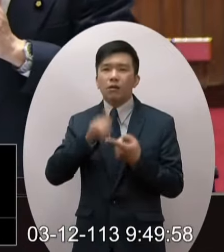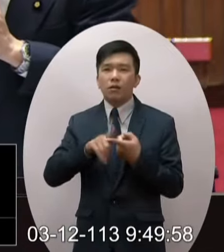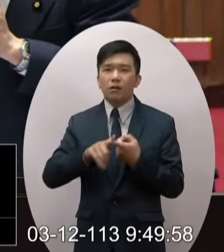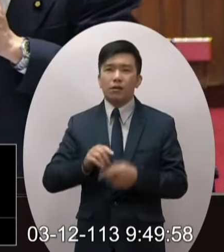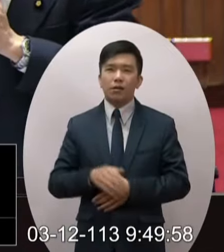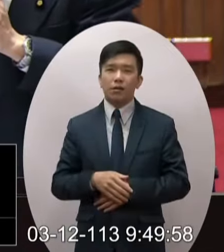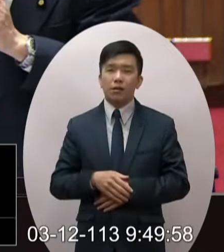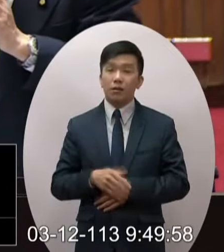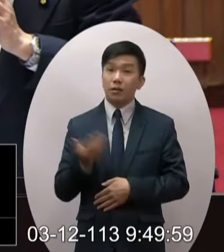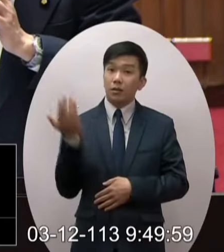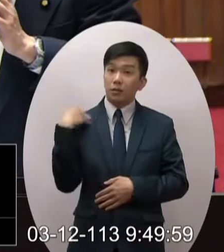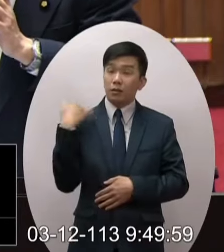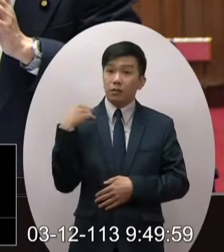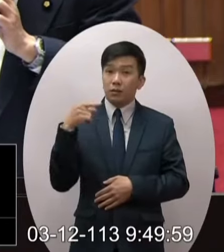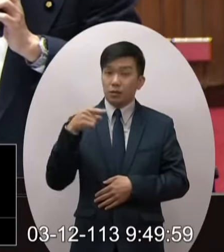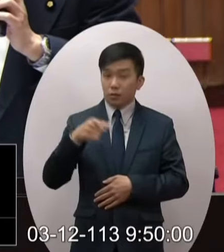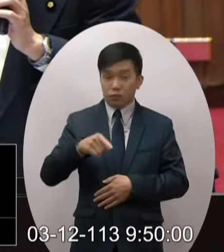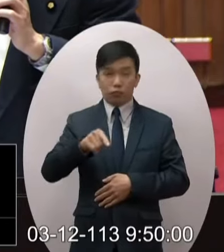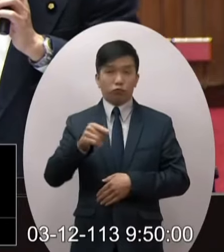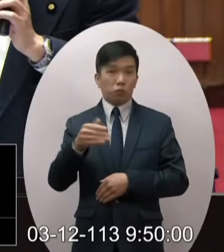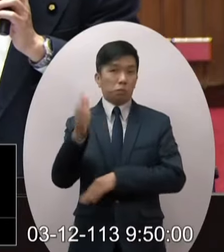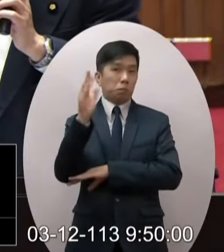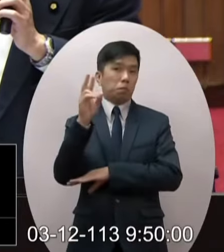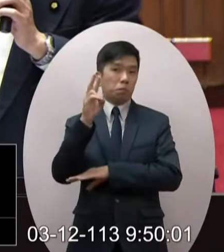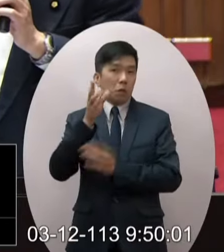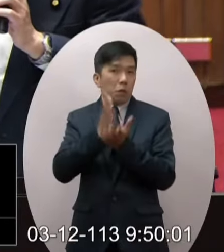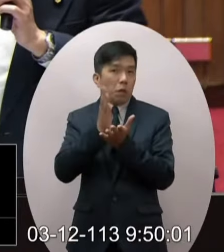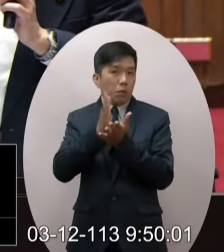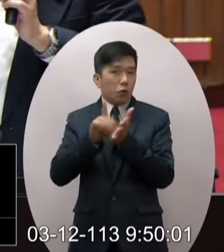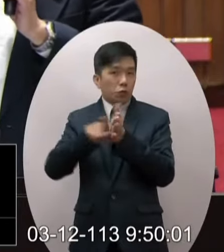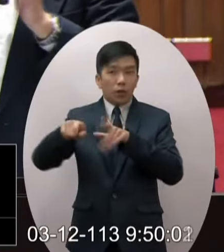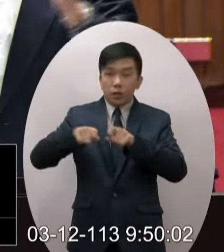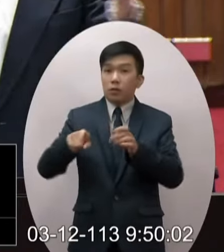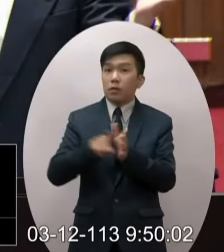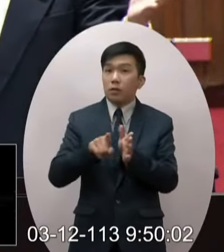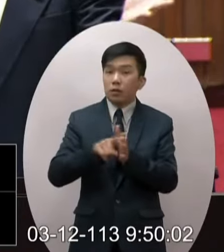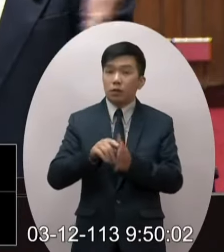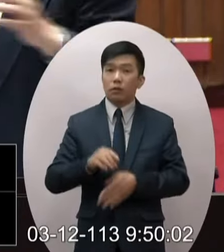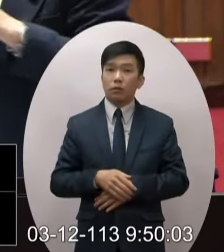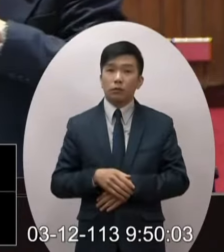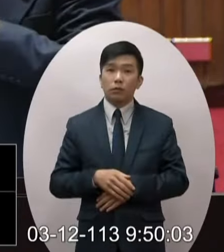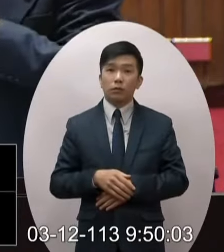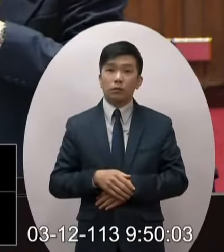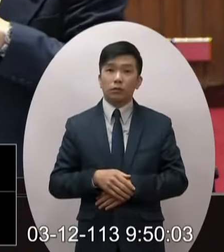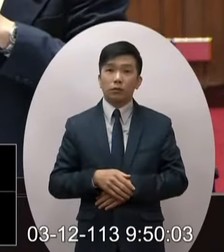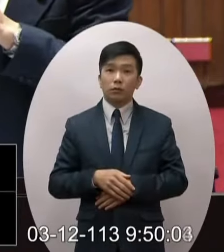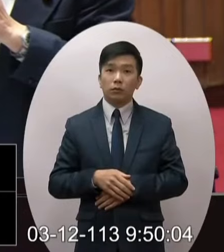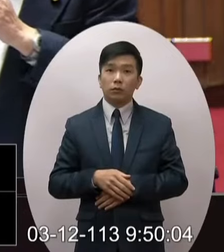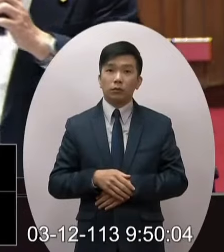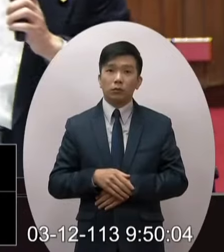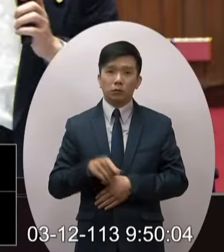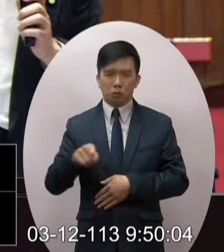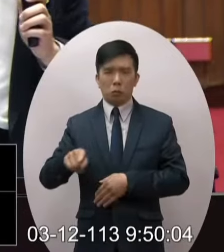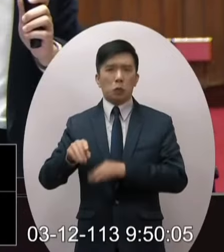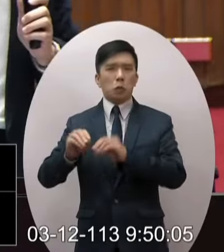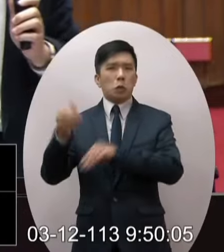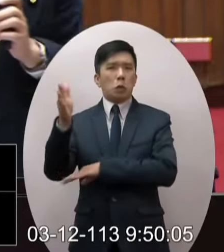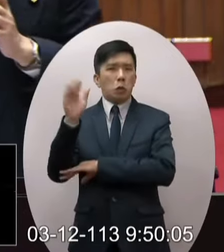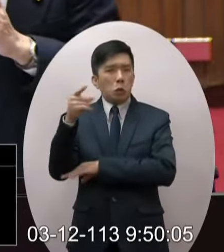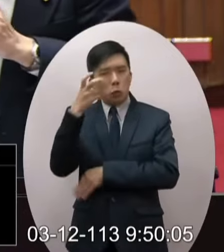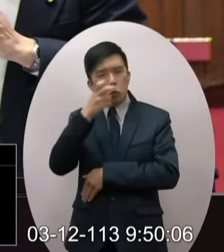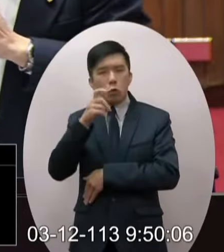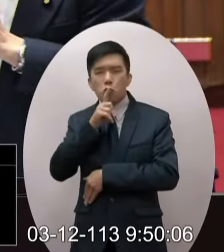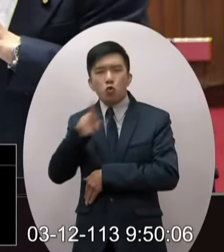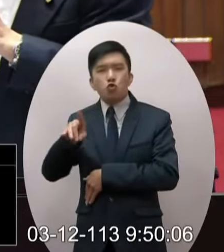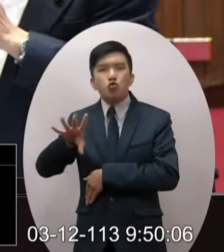时你伫遮做这款的发表的时阵啦吼，造成地方去严重啊，行政院长